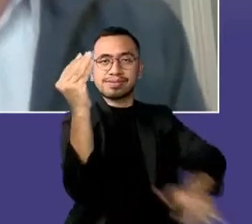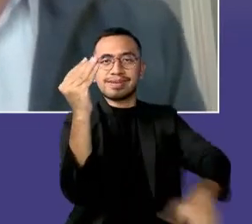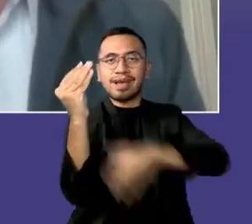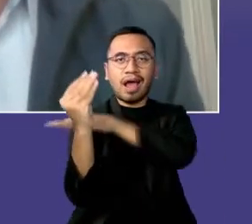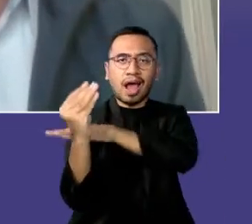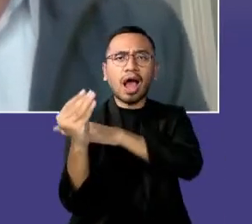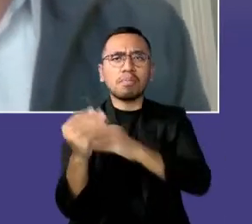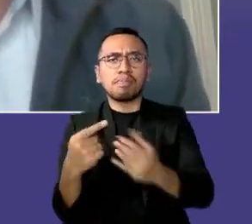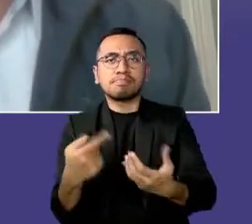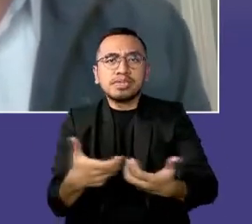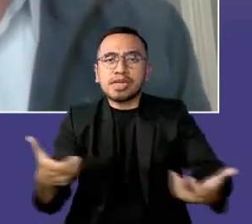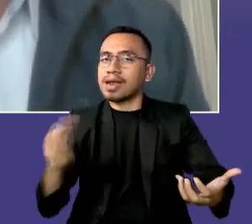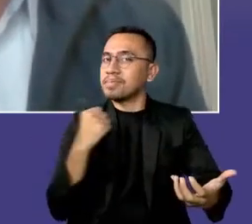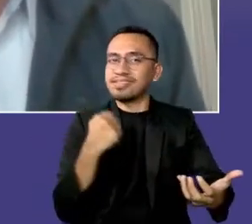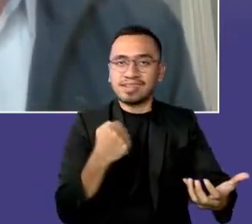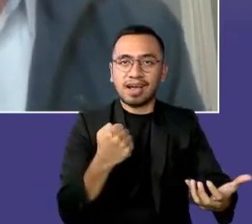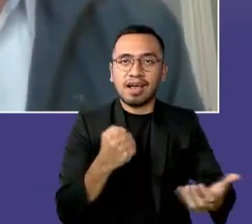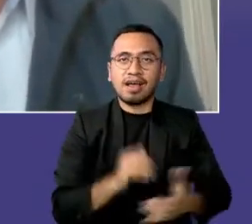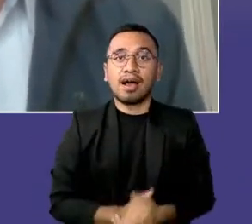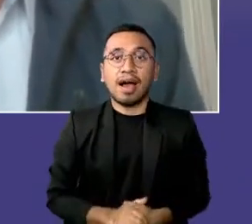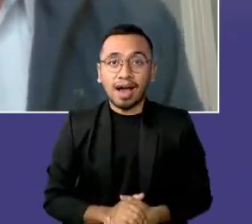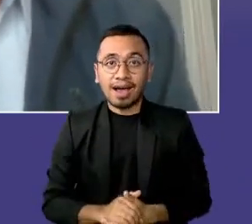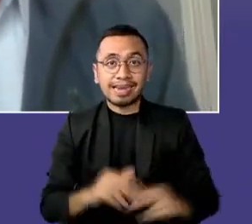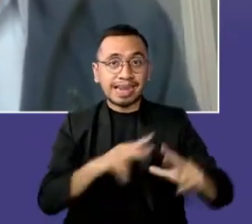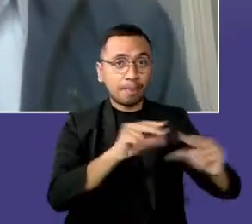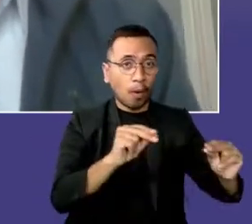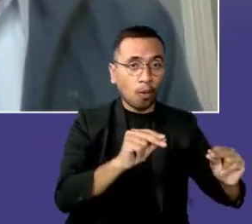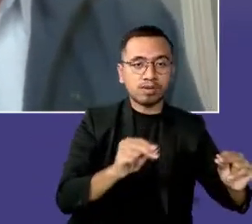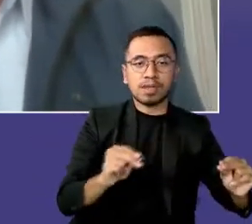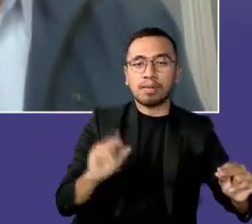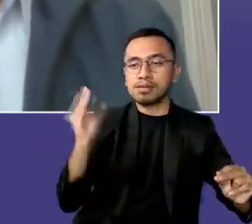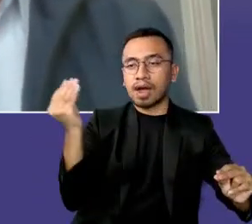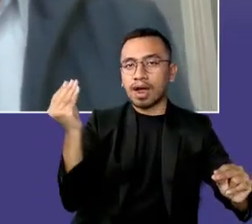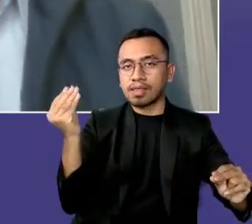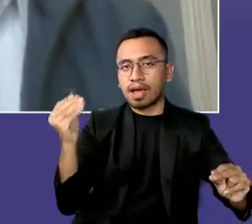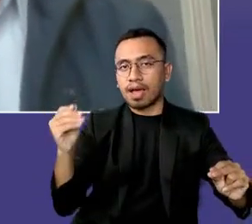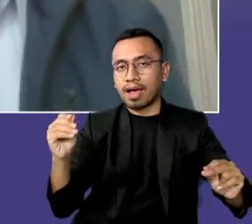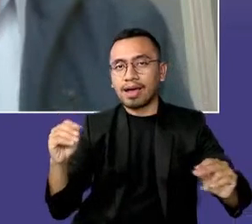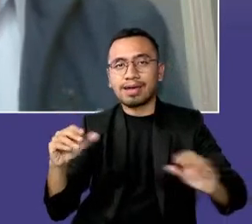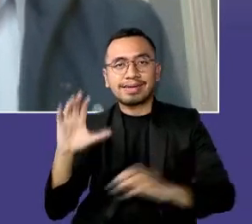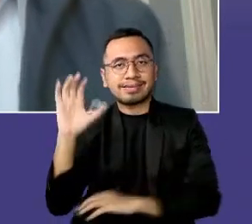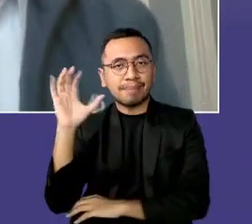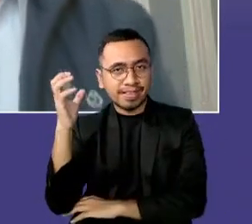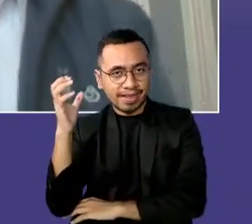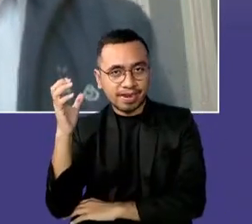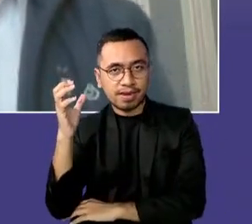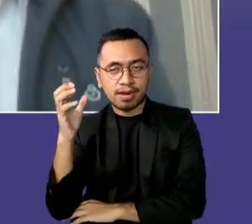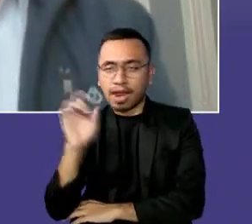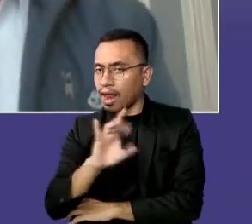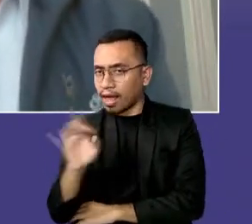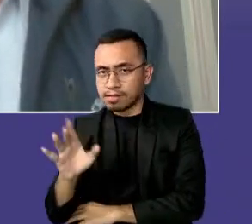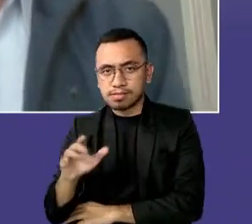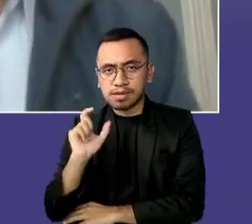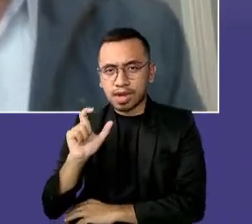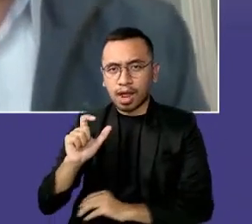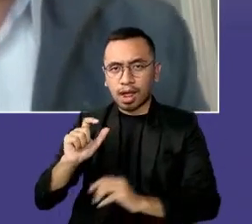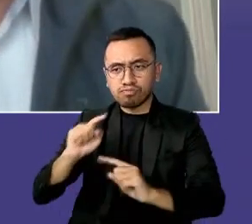DKI Jakarta maupun Banten ini koordinasi dengan wilayah lainnya DKI Jakarta dan Banten Bagaimana padanan